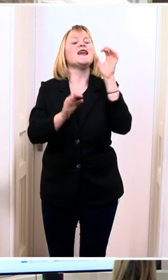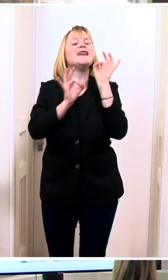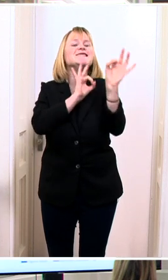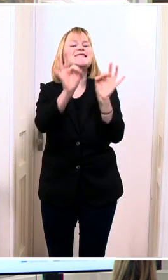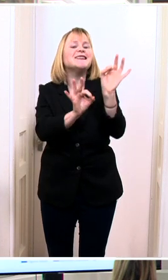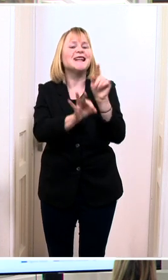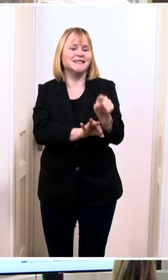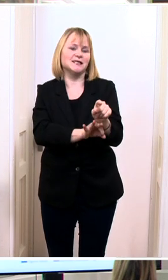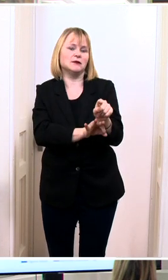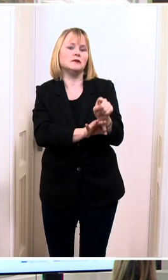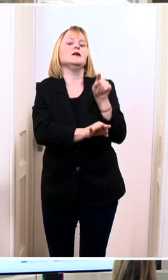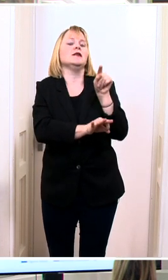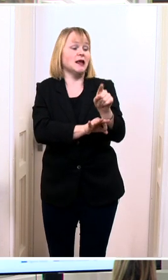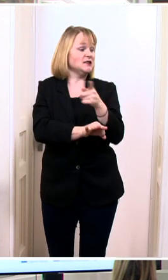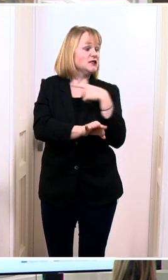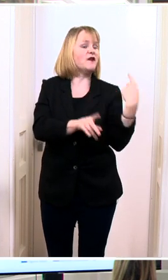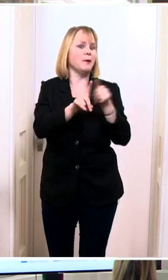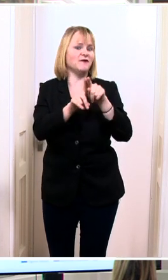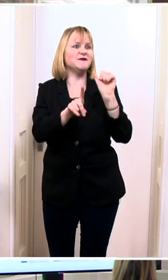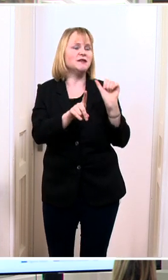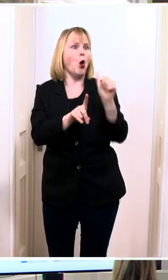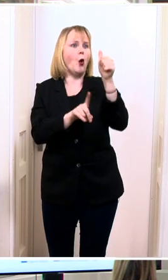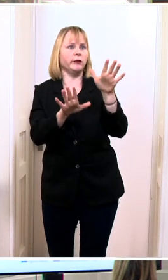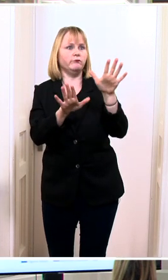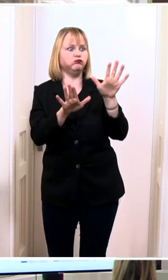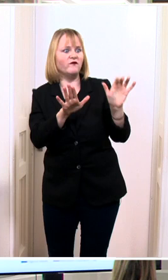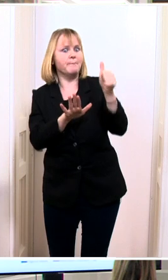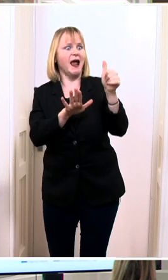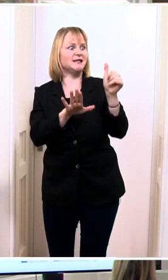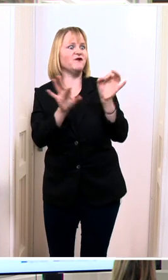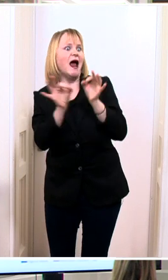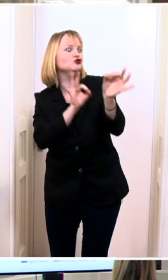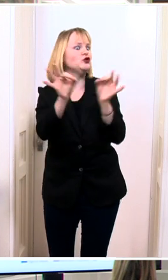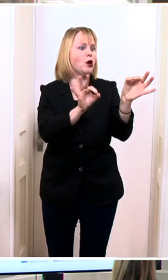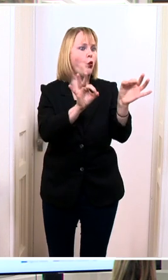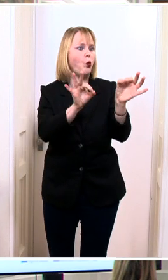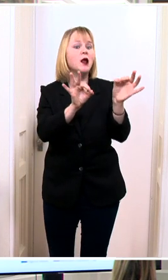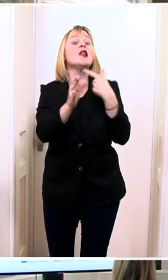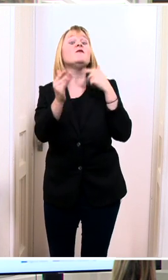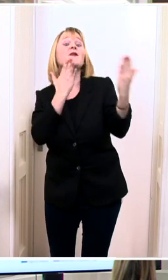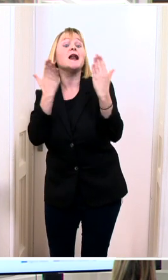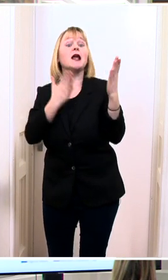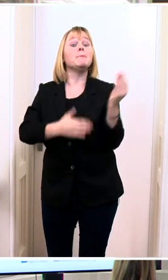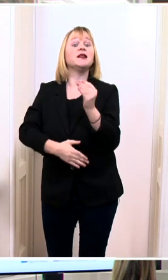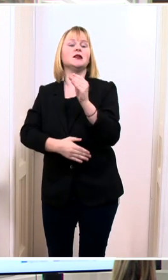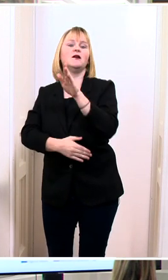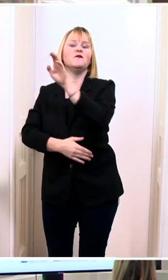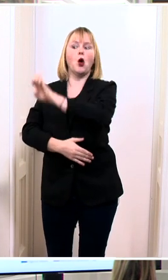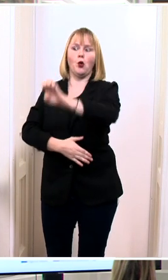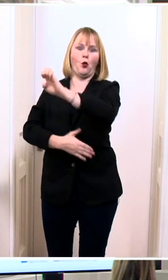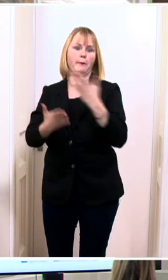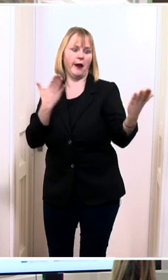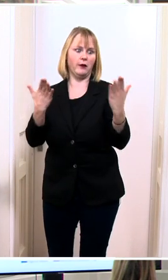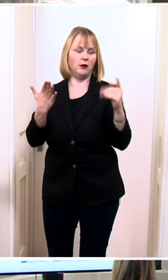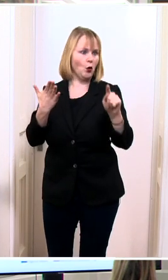sagen. Wir sind ein Hotspot geworden in Europa, das müssen wir einfach klar so zur Kenntnis nehmen und das ist